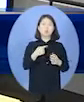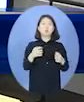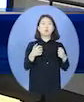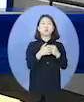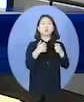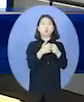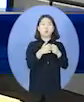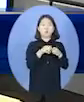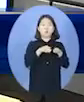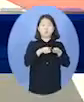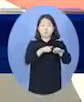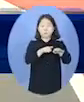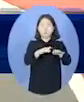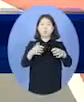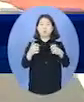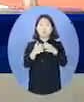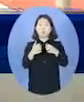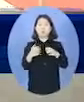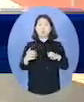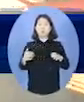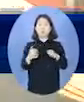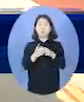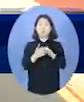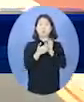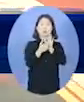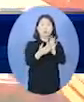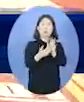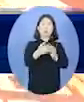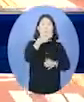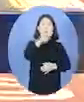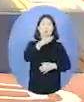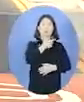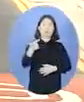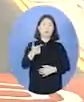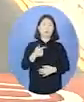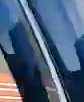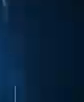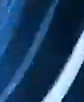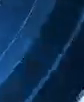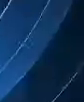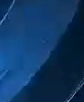공사가 교통난 해소와 사고 위험 예방에 크게 기여할 것으로 보고 있습니다.